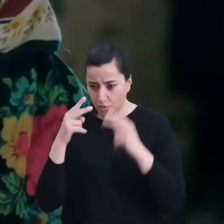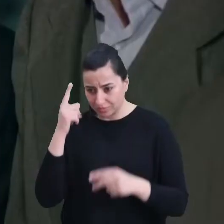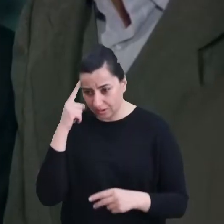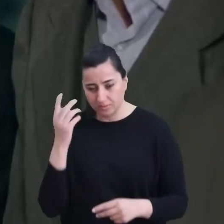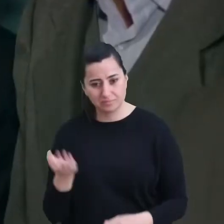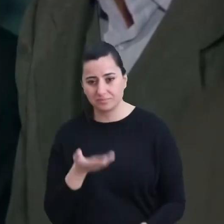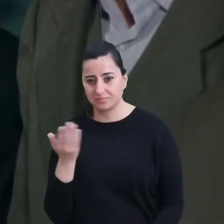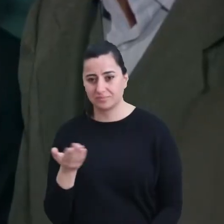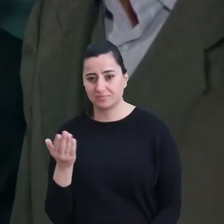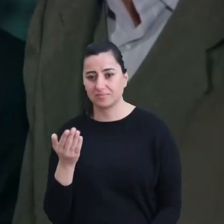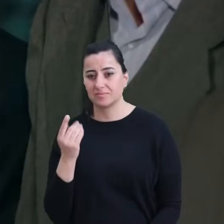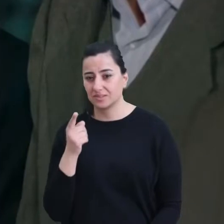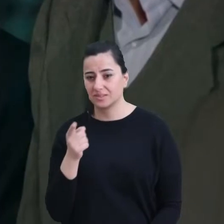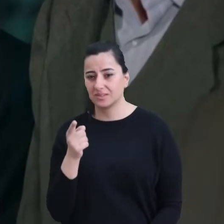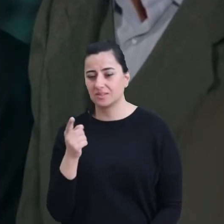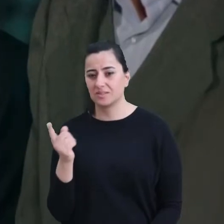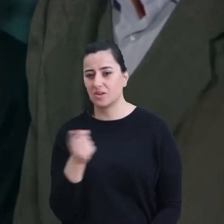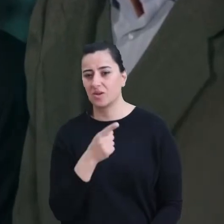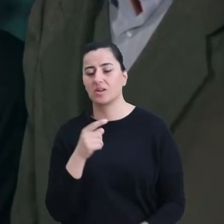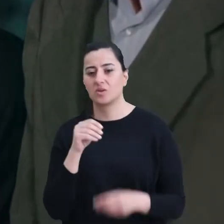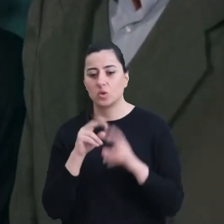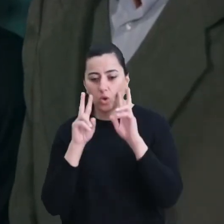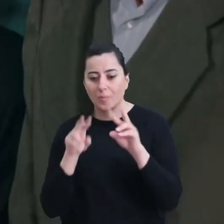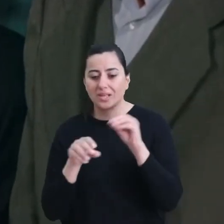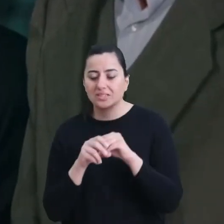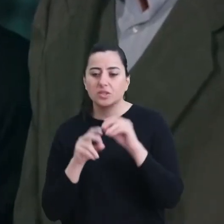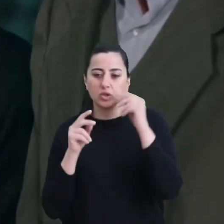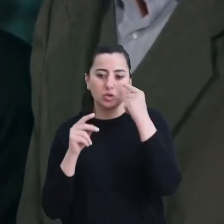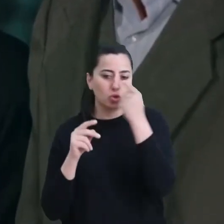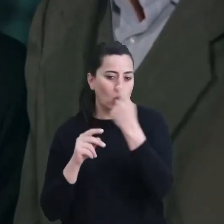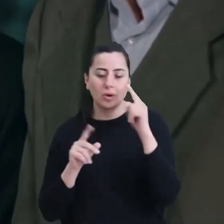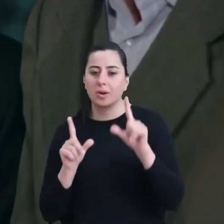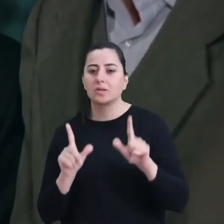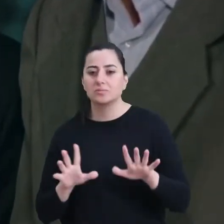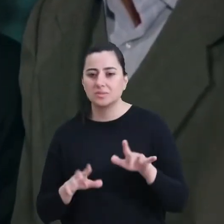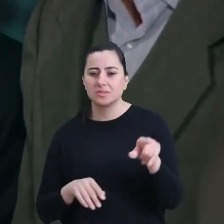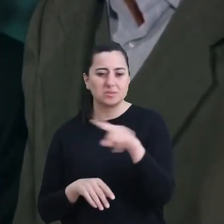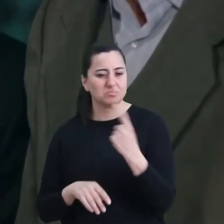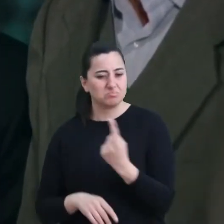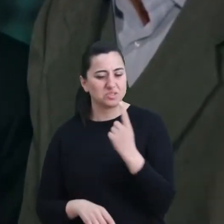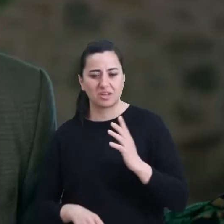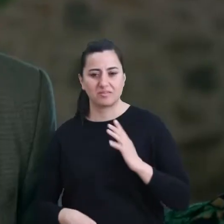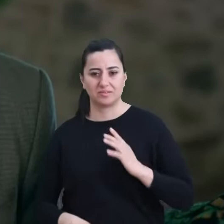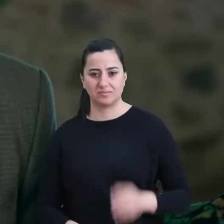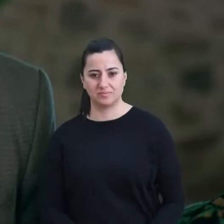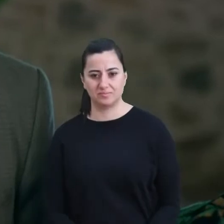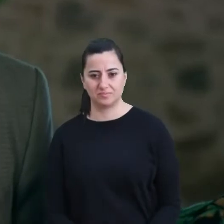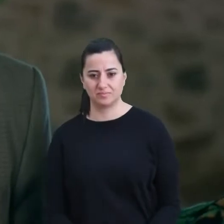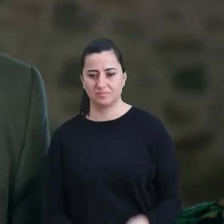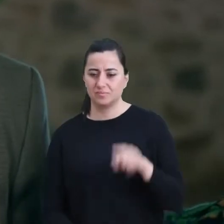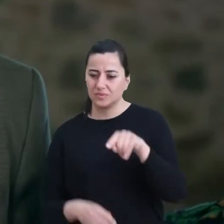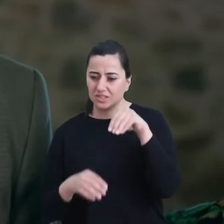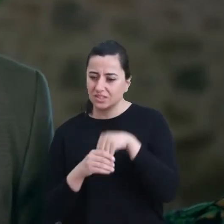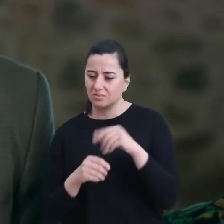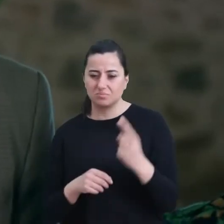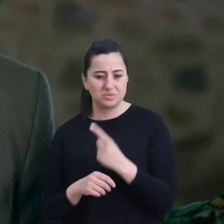sanıyorsunuz emme. Sizin bu hallarınızı görmek için göz gerekmez. Sizde bir hallava. Bu altından